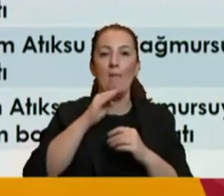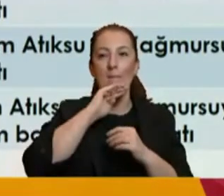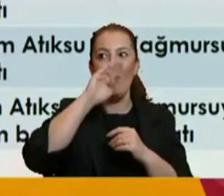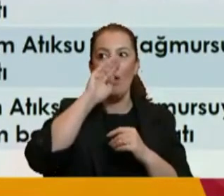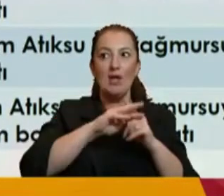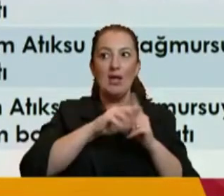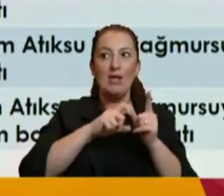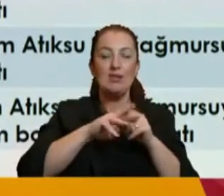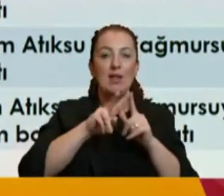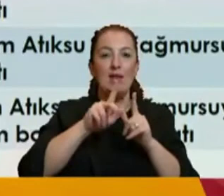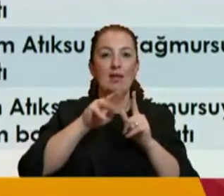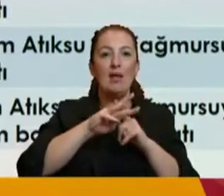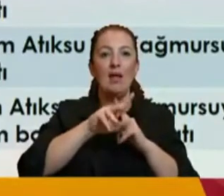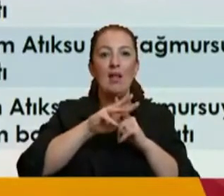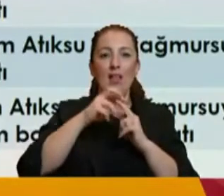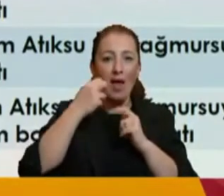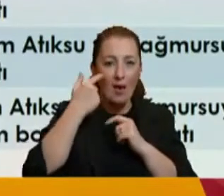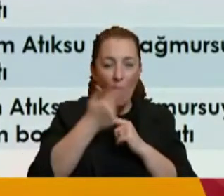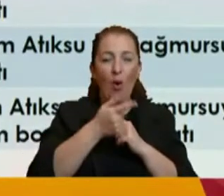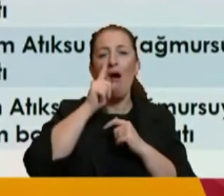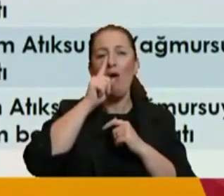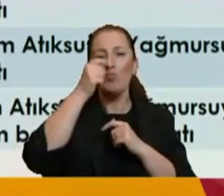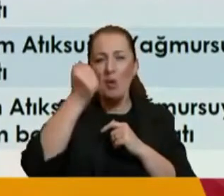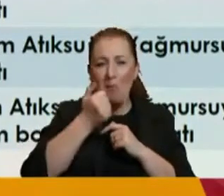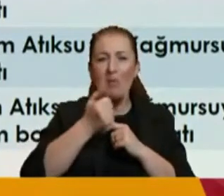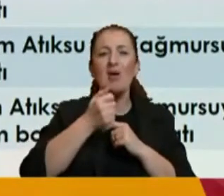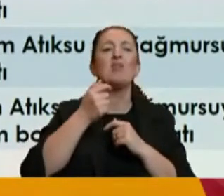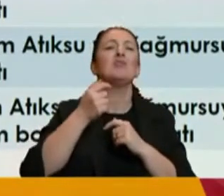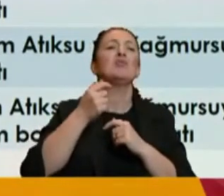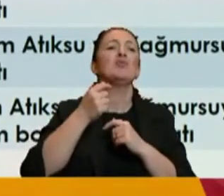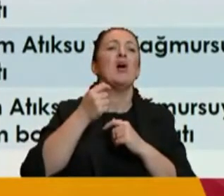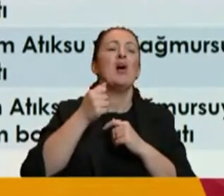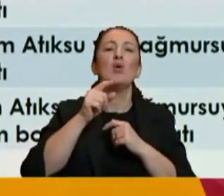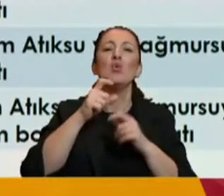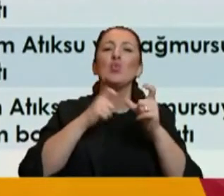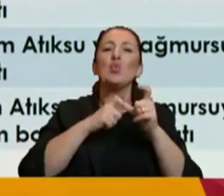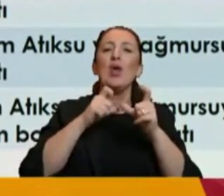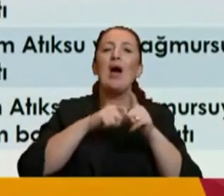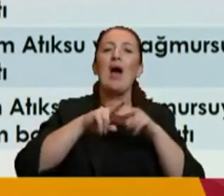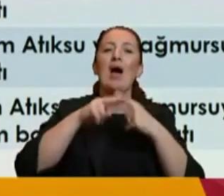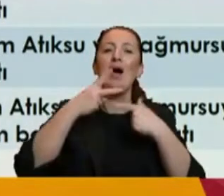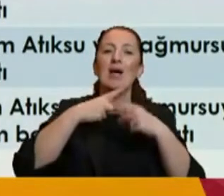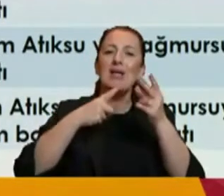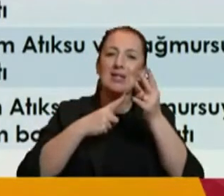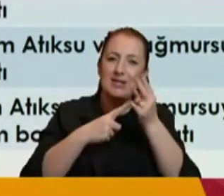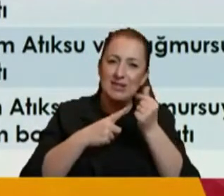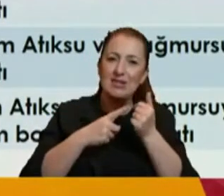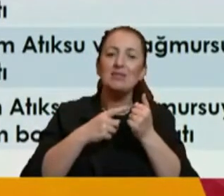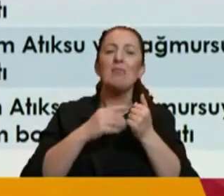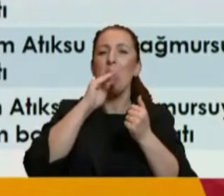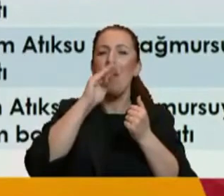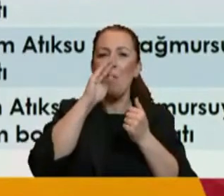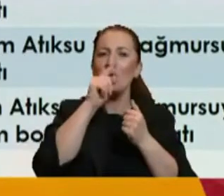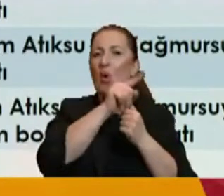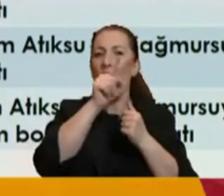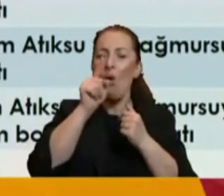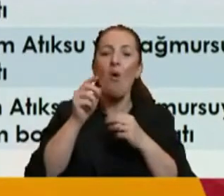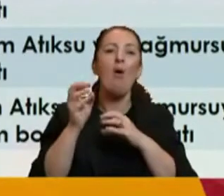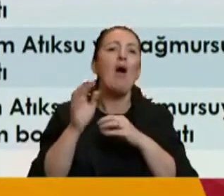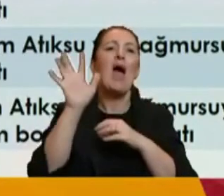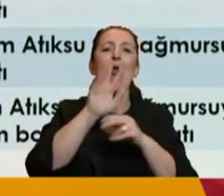eczaneler Kağıthane Zeytinburnu Gaziosmanpaşa Sultangazi bölgelerinde de 50 kilometre atık su ve yağmur suyu kanalıyla